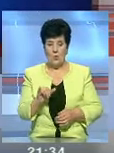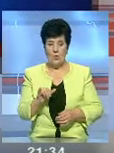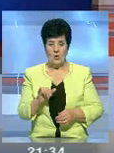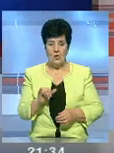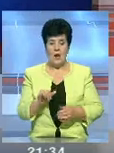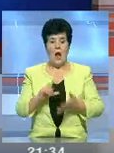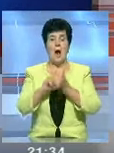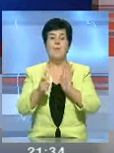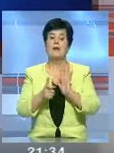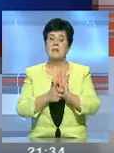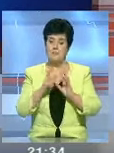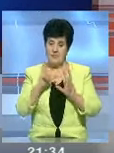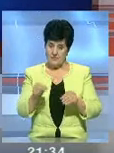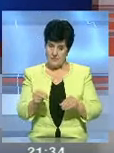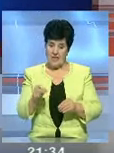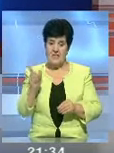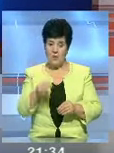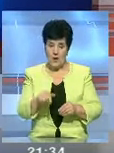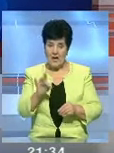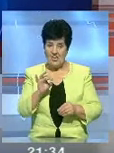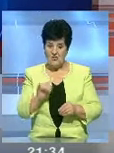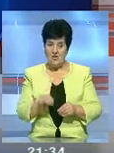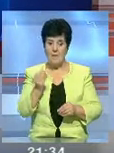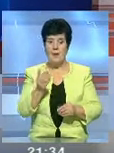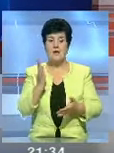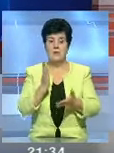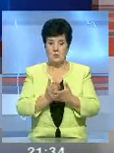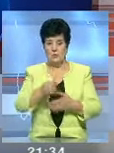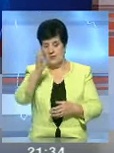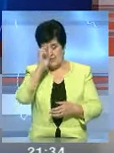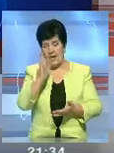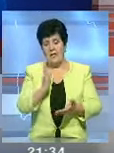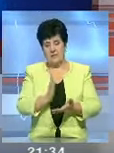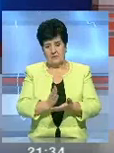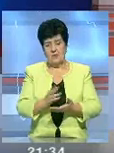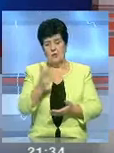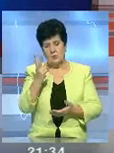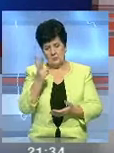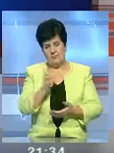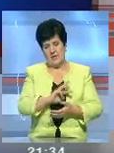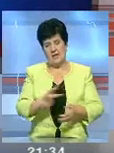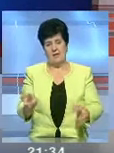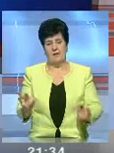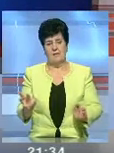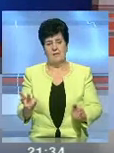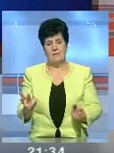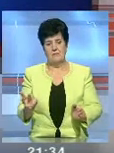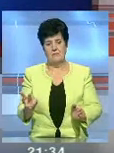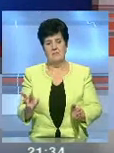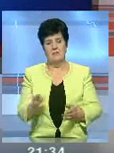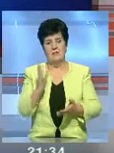apartamente, deoarece bani sunt în țară. Ați văzut câte miliarde furate. Președintele țării